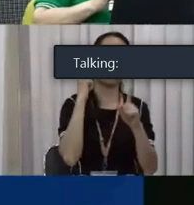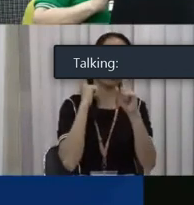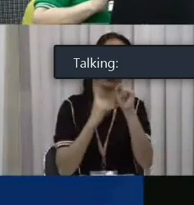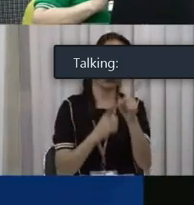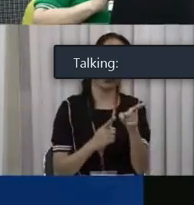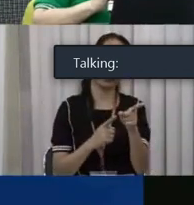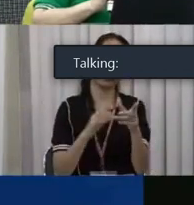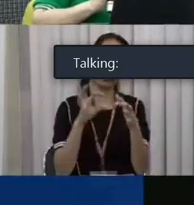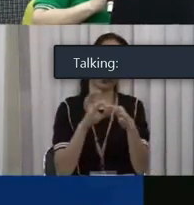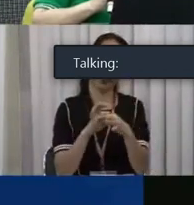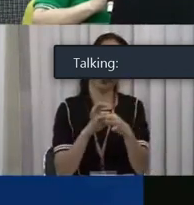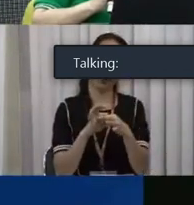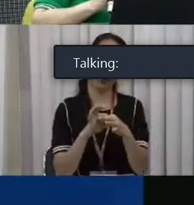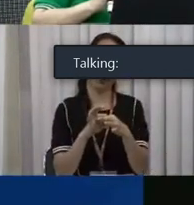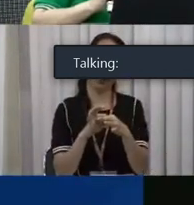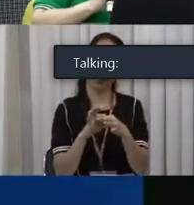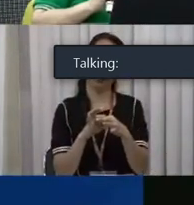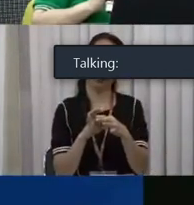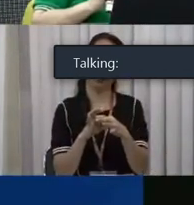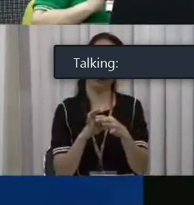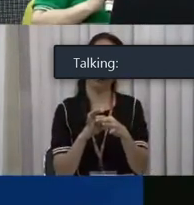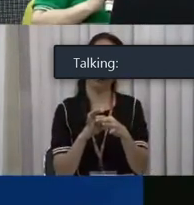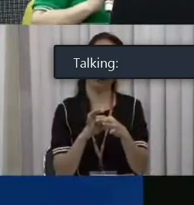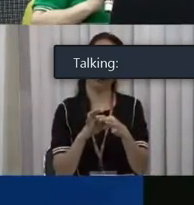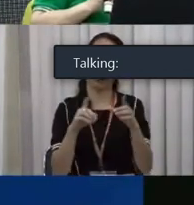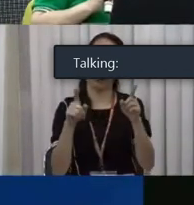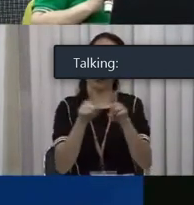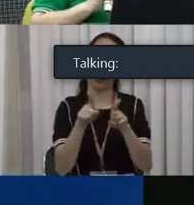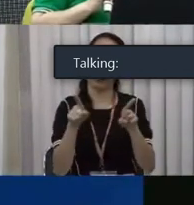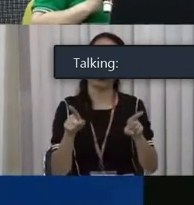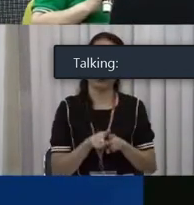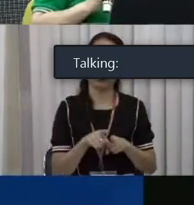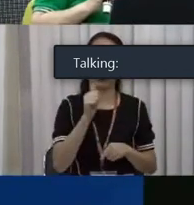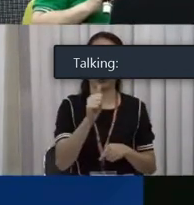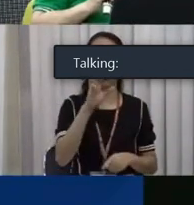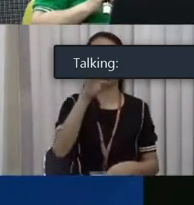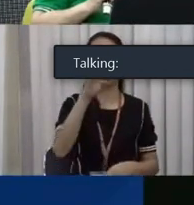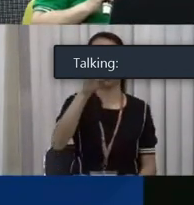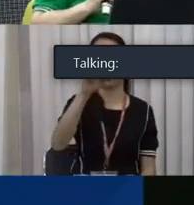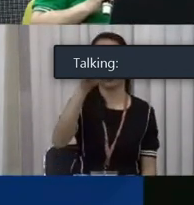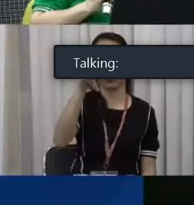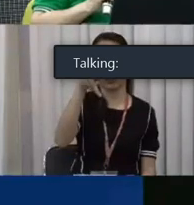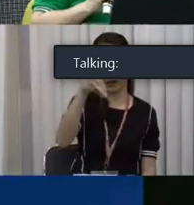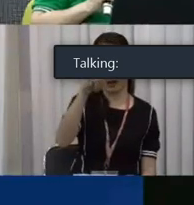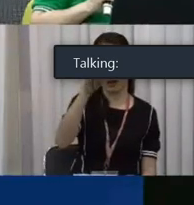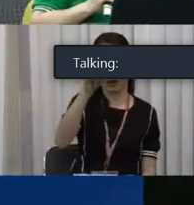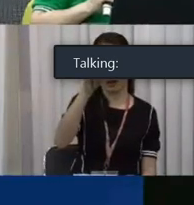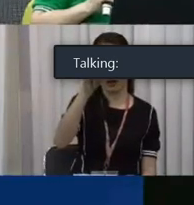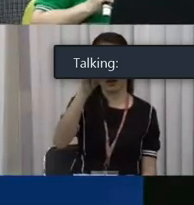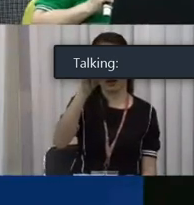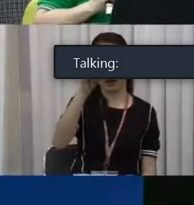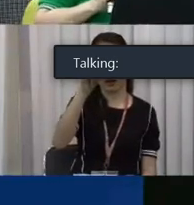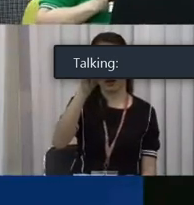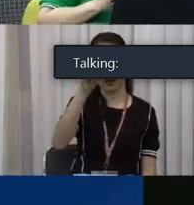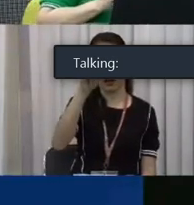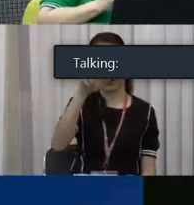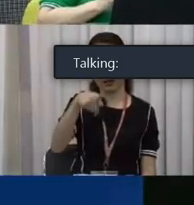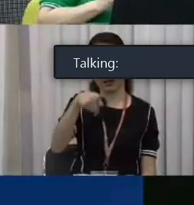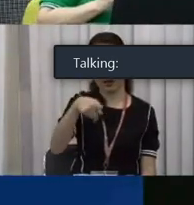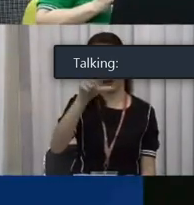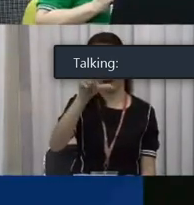katungod ni sa atong mga employer nga naa silay control or naa silay